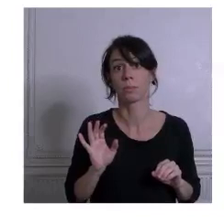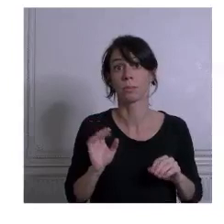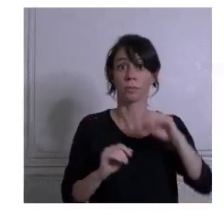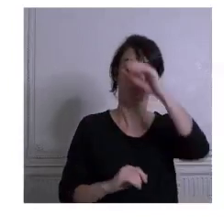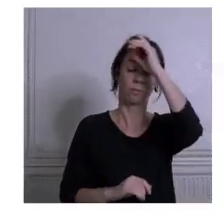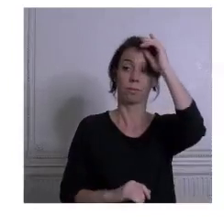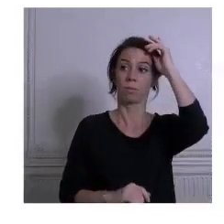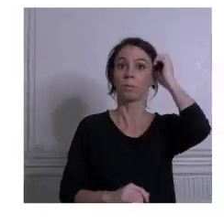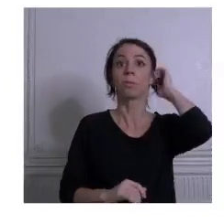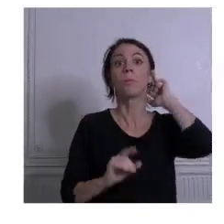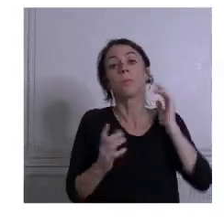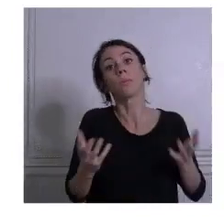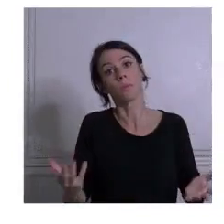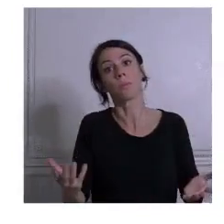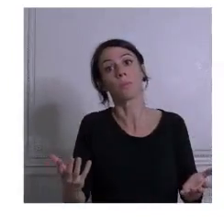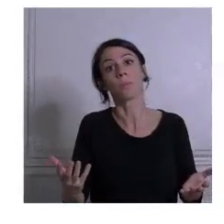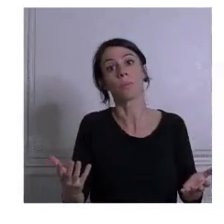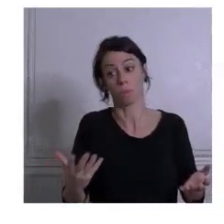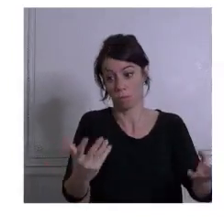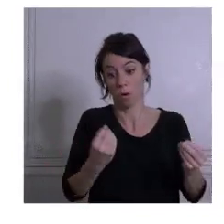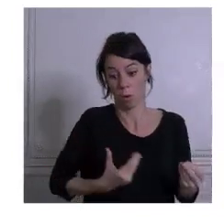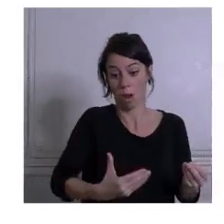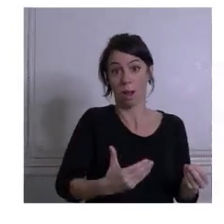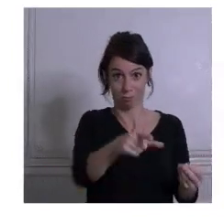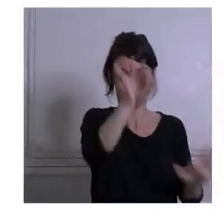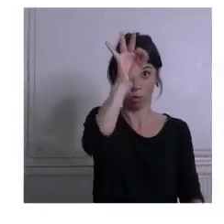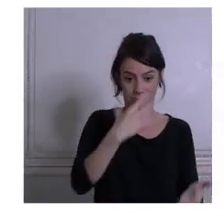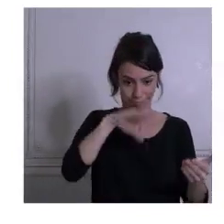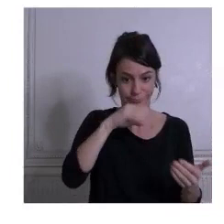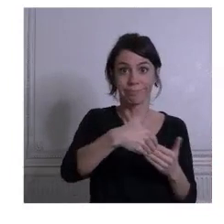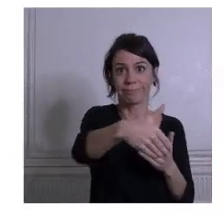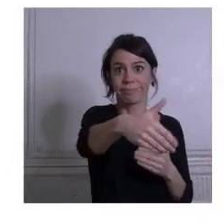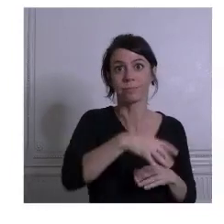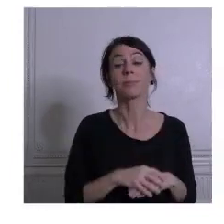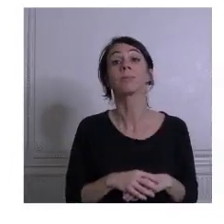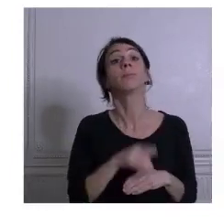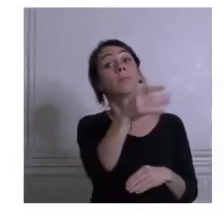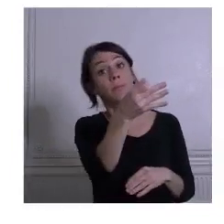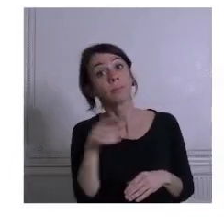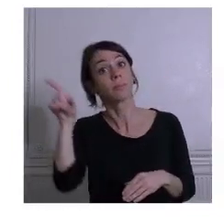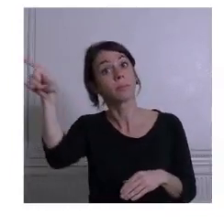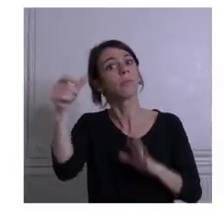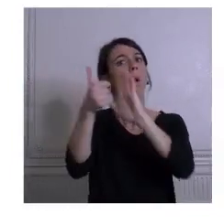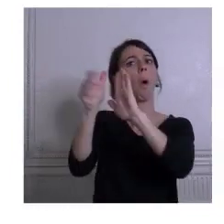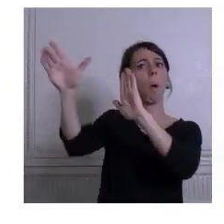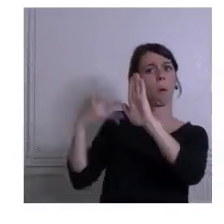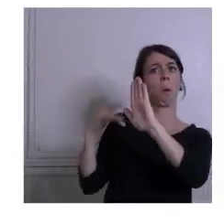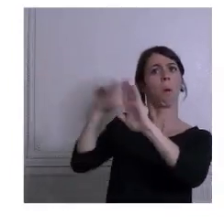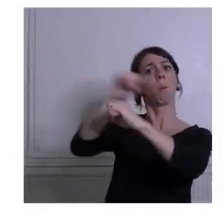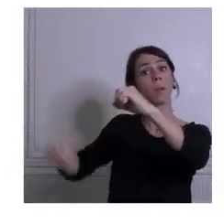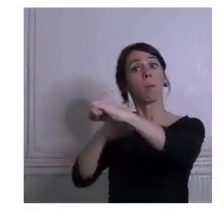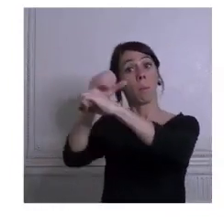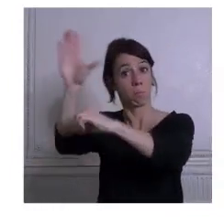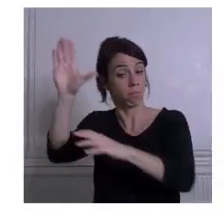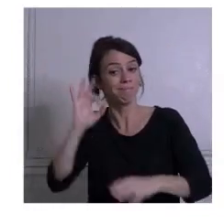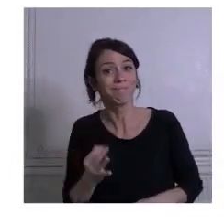soir. J'ai envie de dire, voilà, ainsi va la vie de la démocratie, c'est pas très grave, hein, mais je pense que ça mérite mieux. En tout cas,